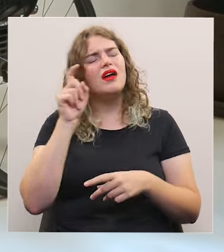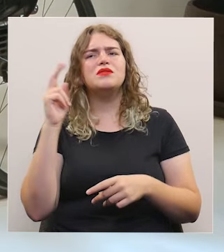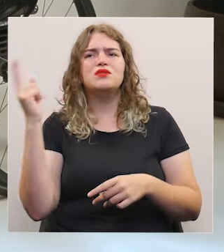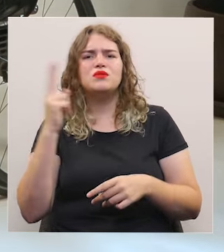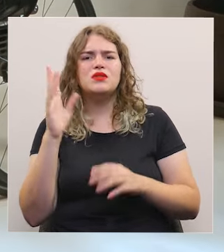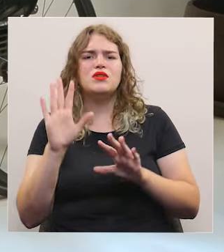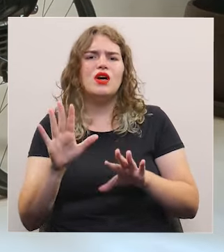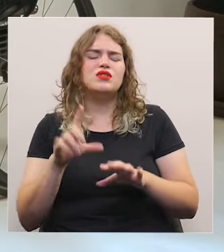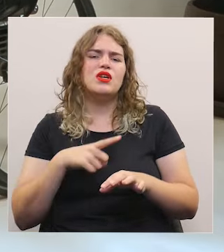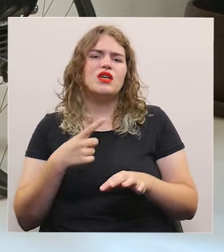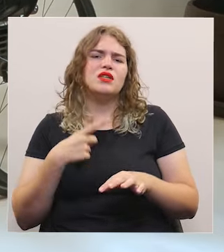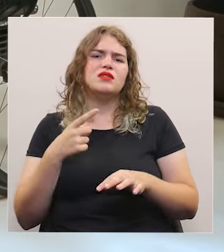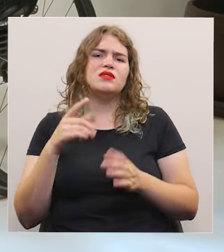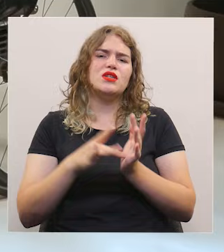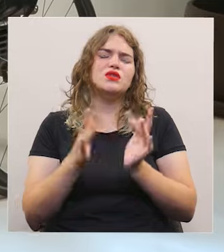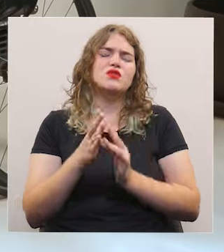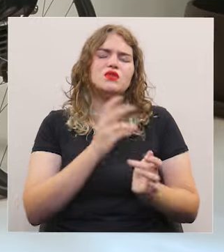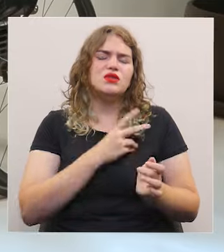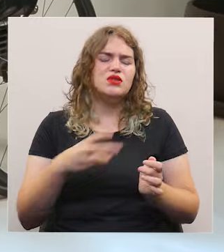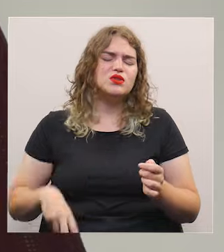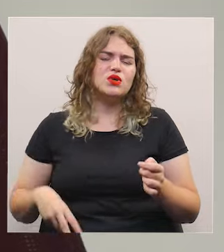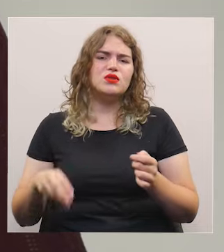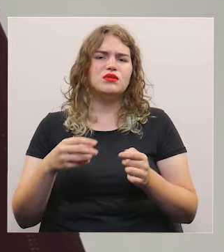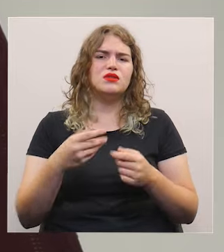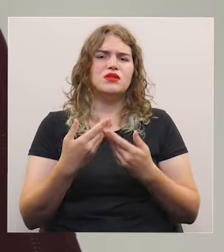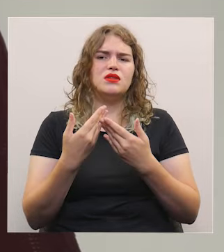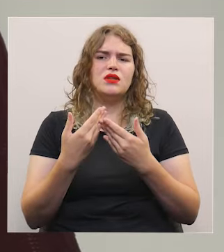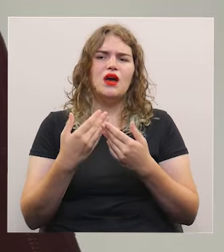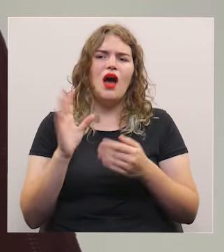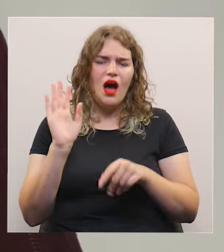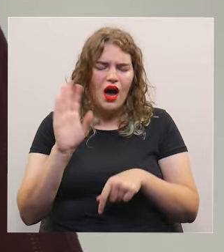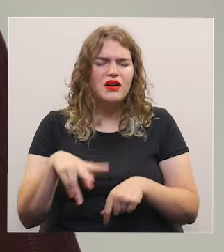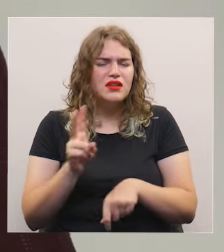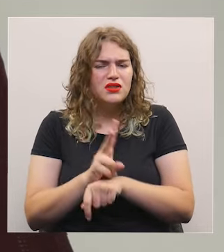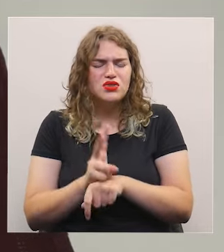lui, lui Iisus Hristos, că...